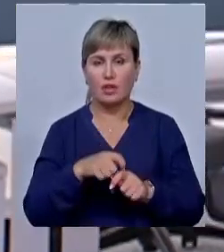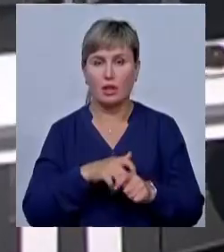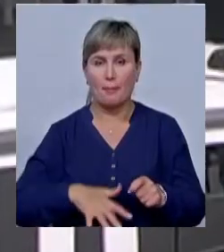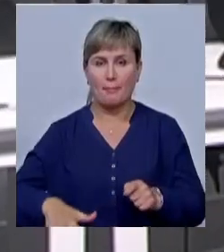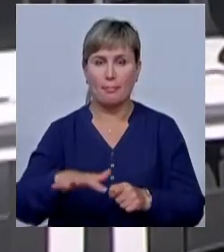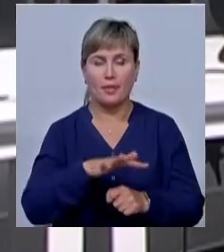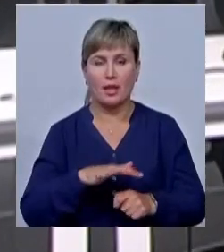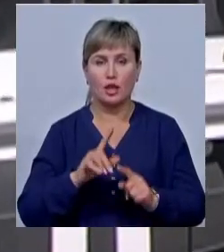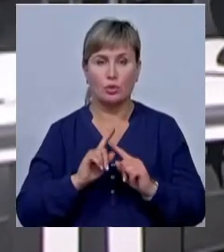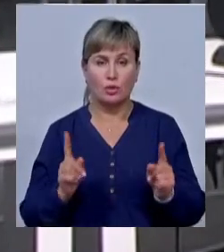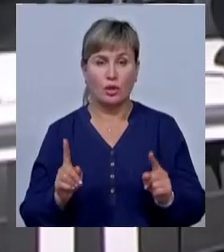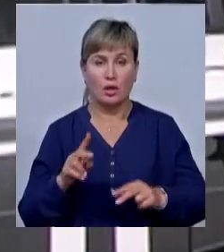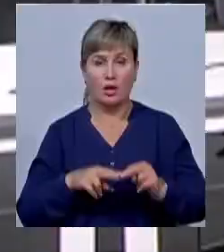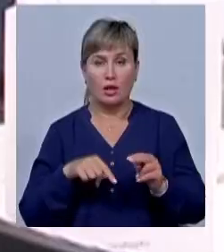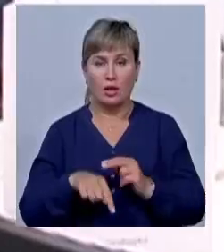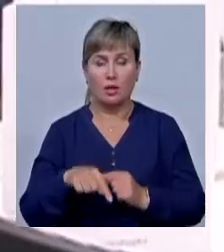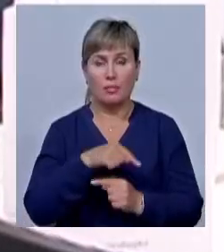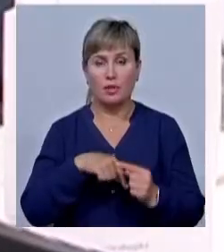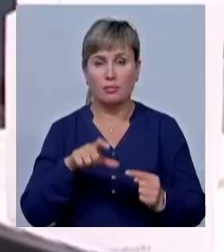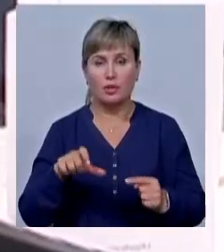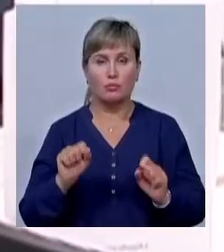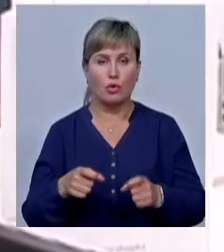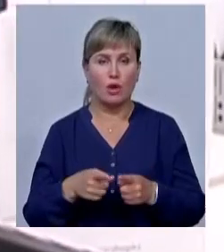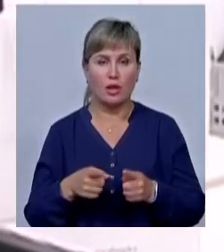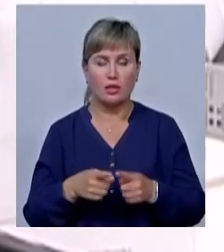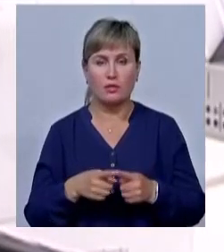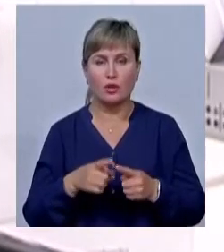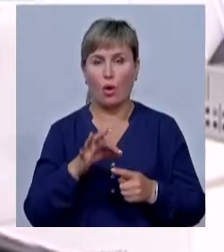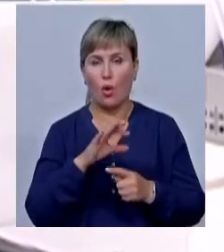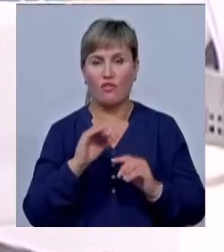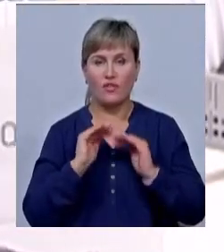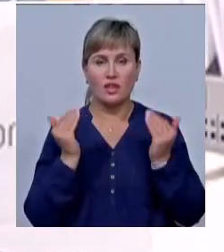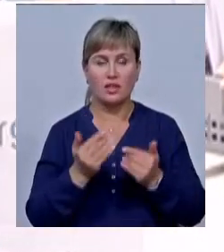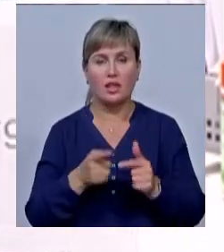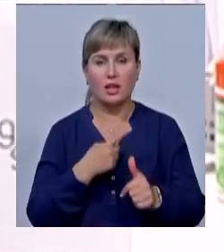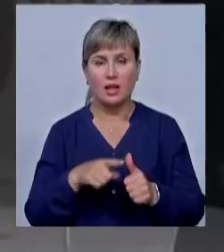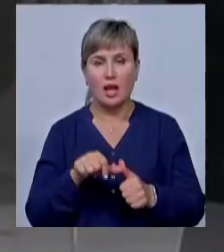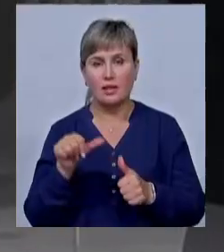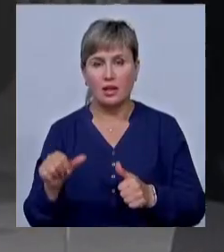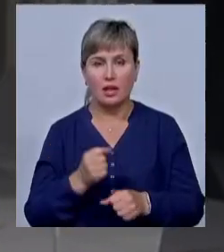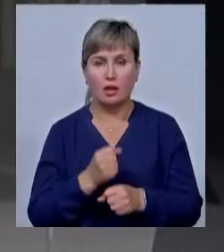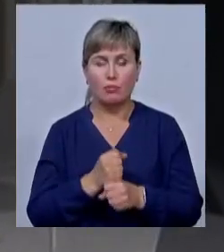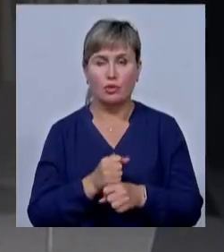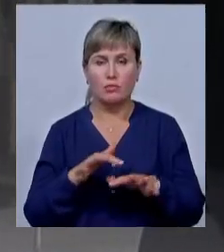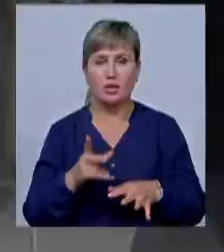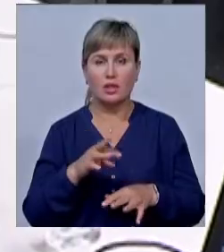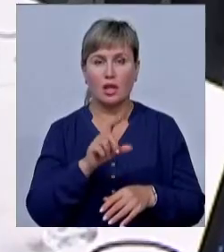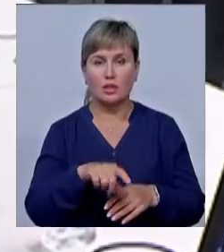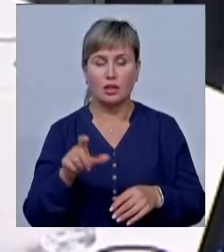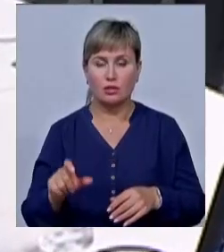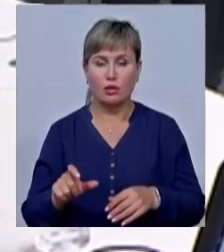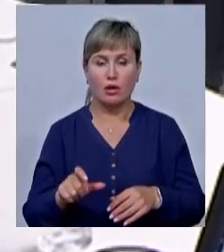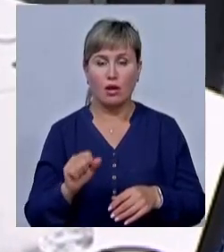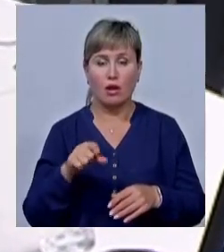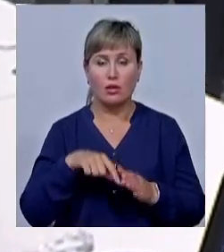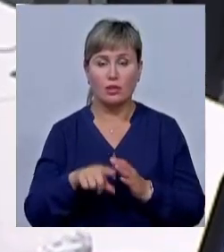метров. В уникальном объекте предприниматели смогут арендовать целые офисы или же отдельные рабочие места для сотрудников. А для